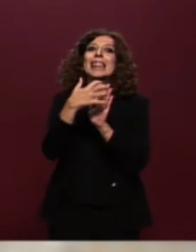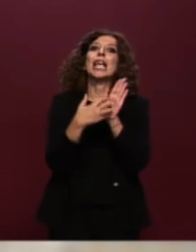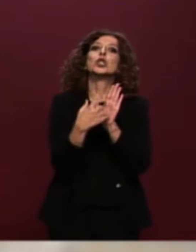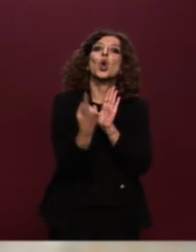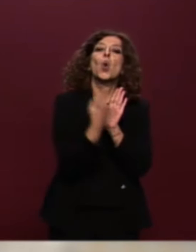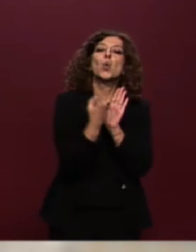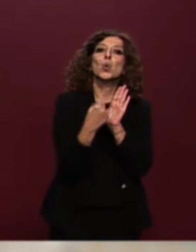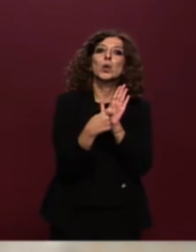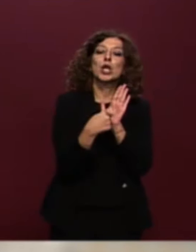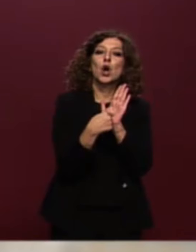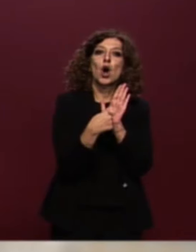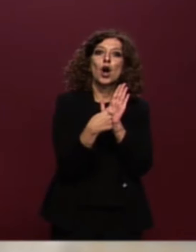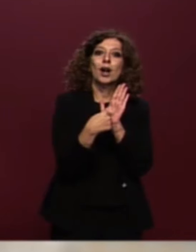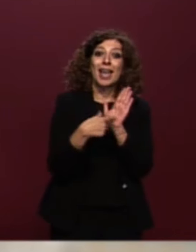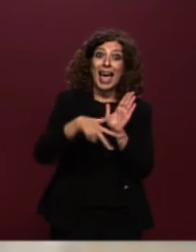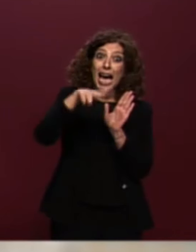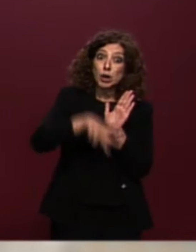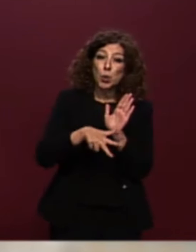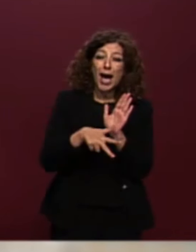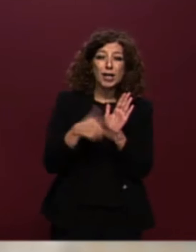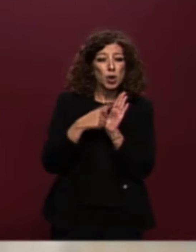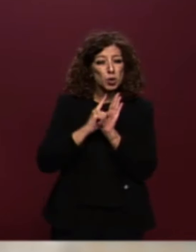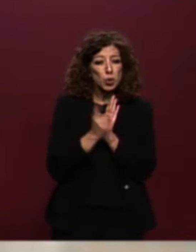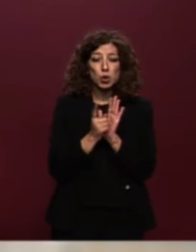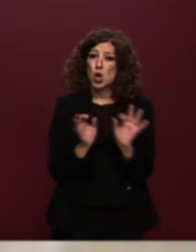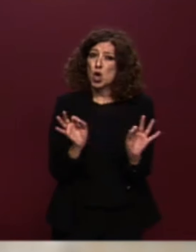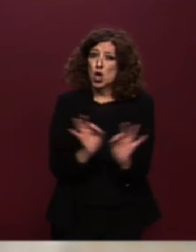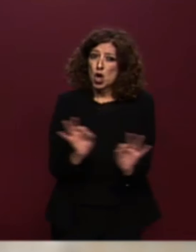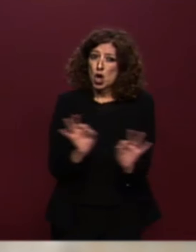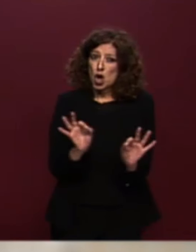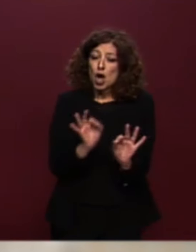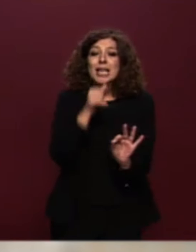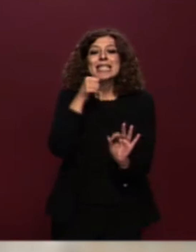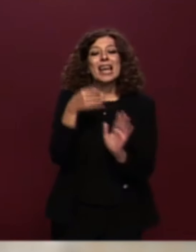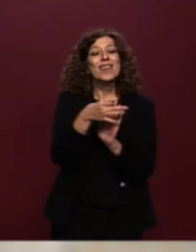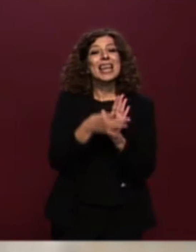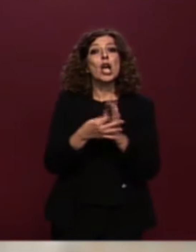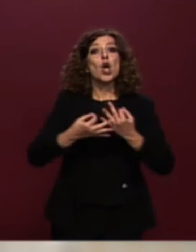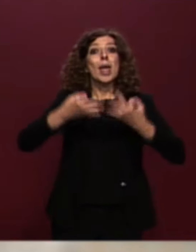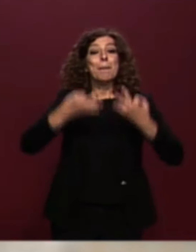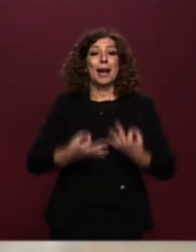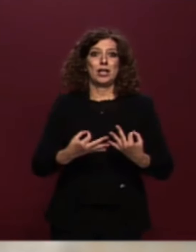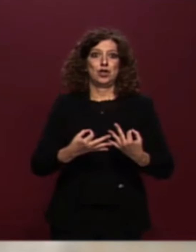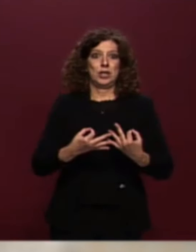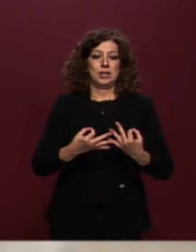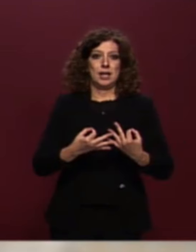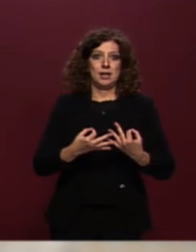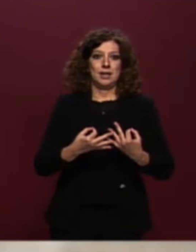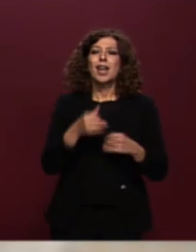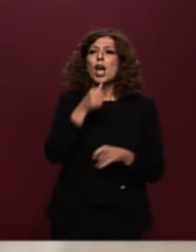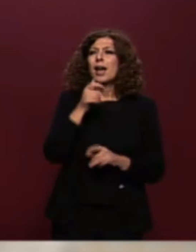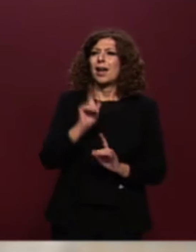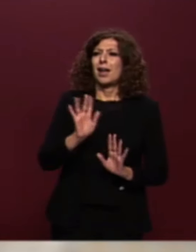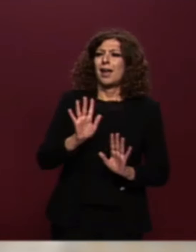non è stato del tutto attuato e che richiederebbe regole precise senza senza possibilità di